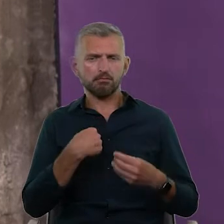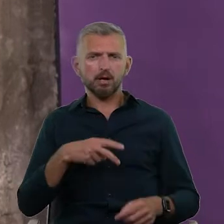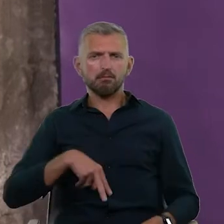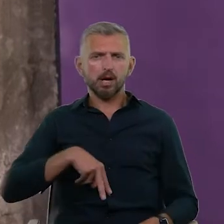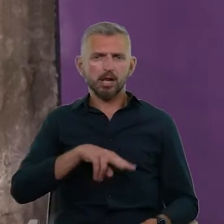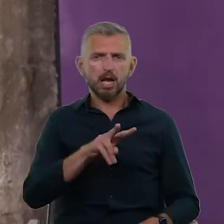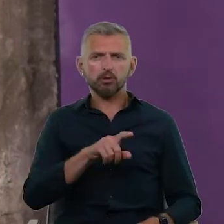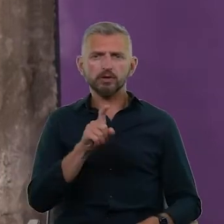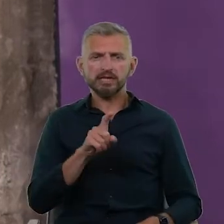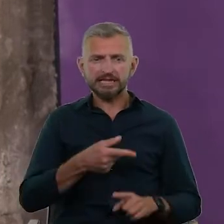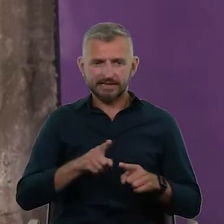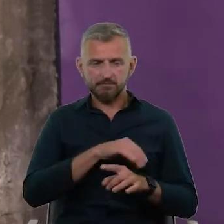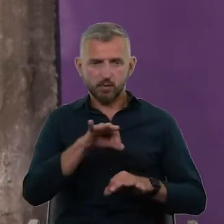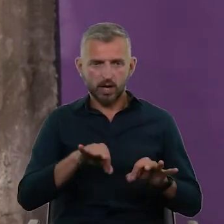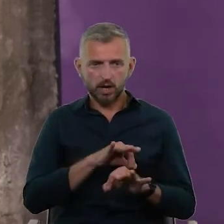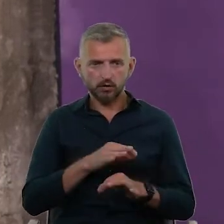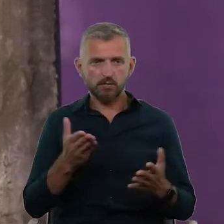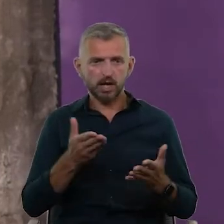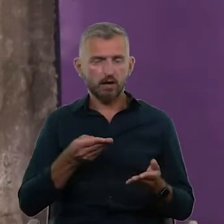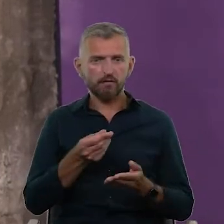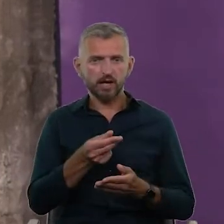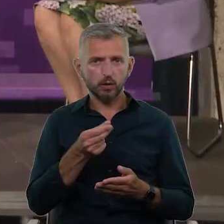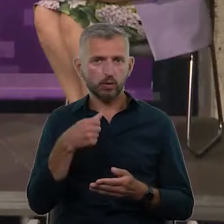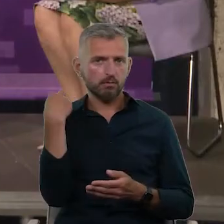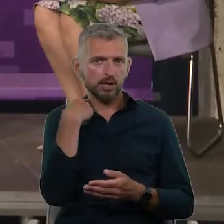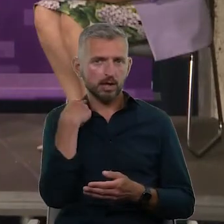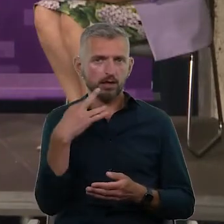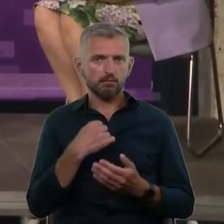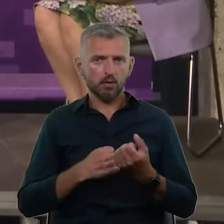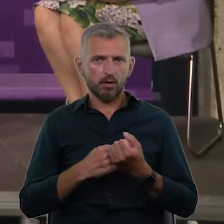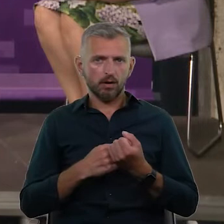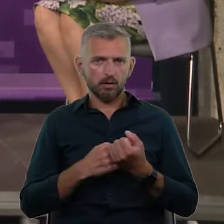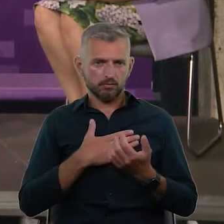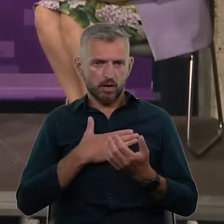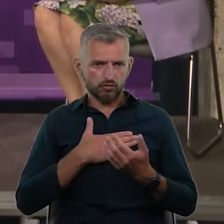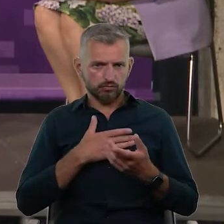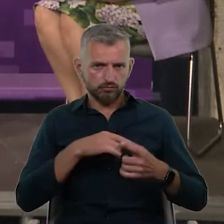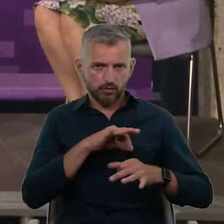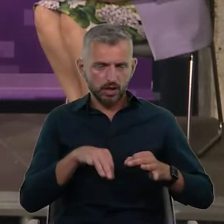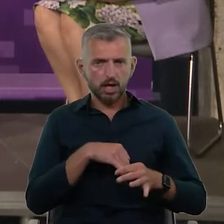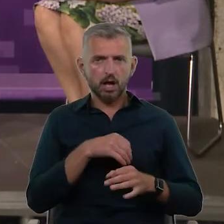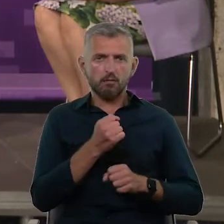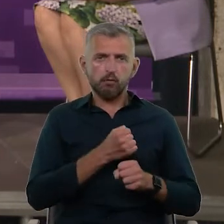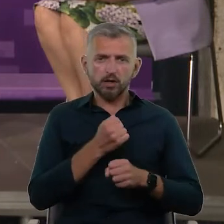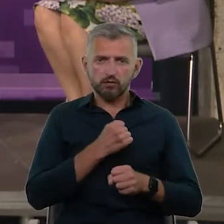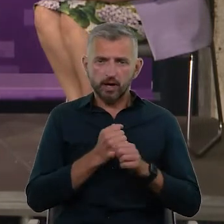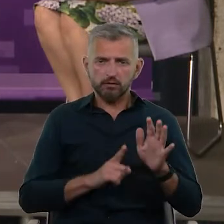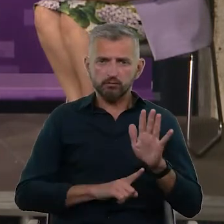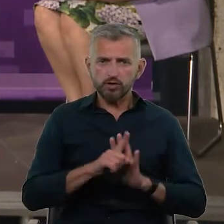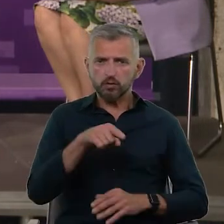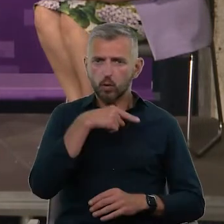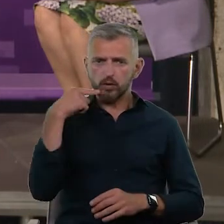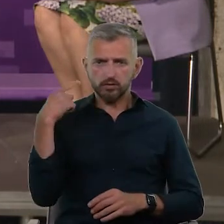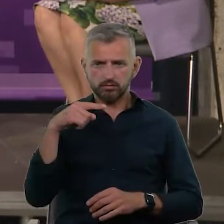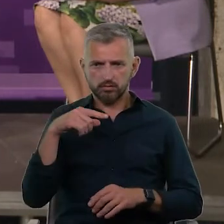з цим проєктом, який фінансують британці по Helpage International, попрацювали також від початку російської